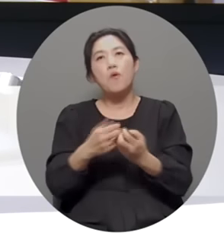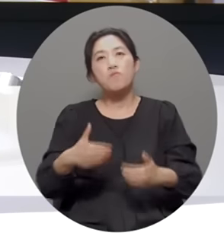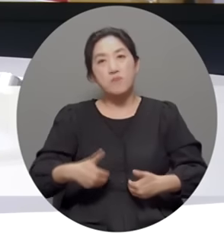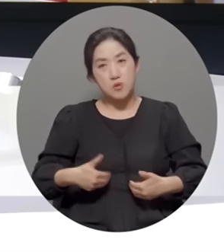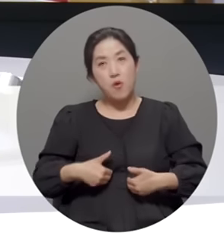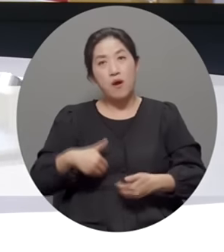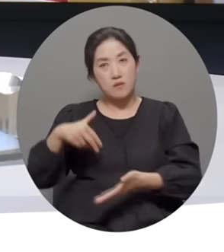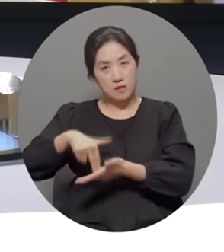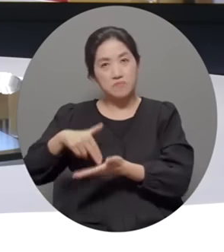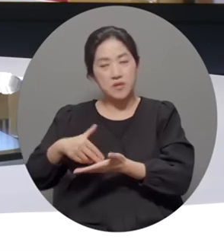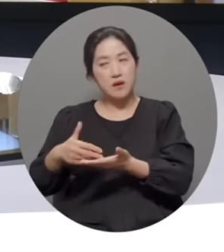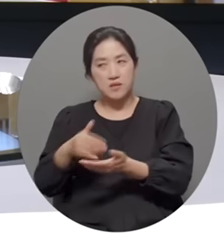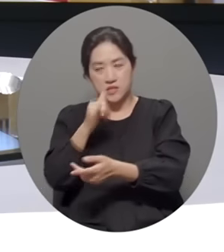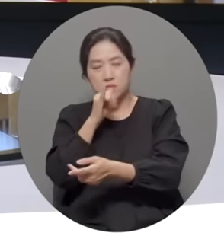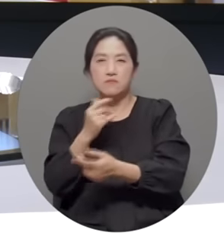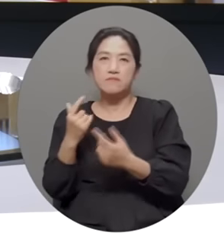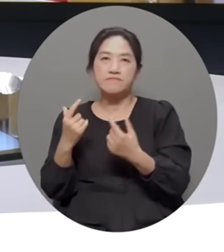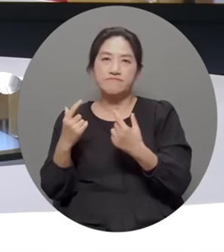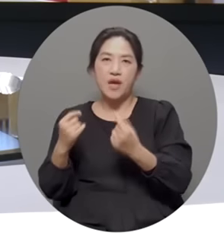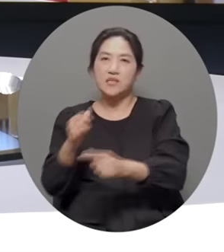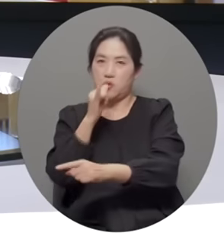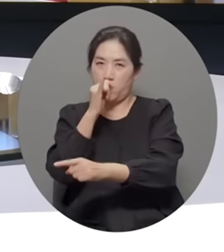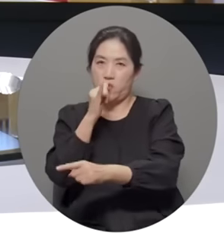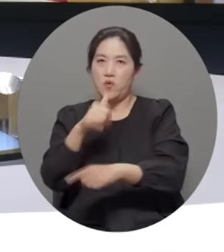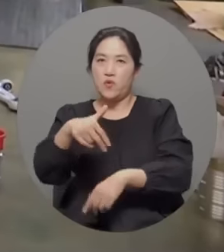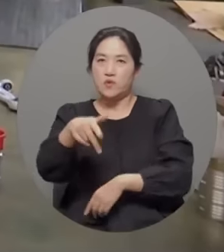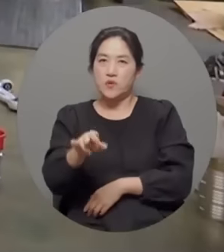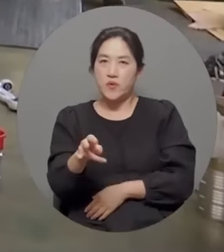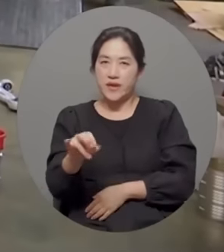여전합니다. 정혜인 기자가 전해드립니다.